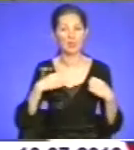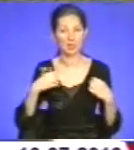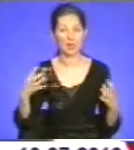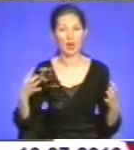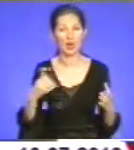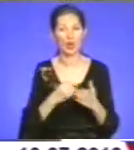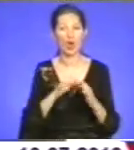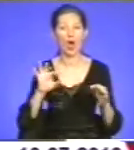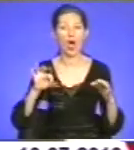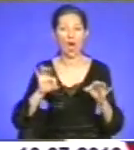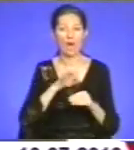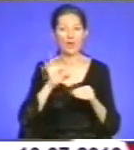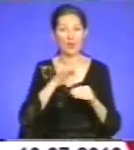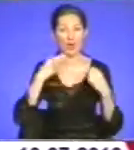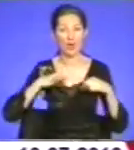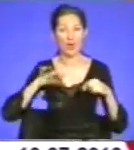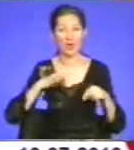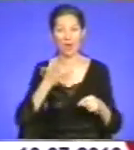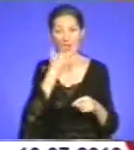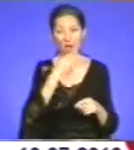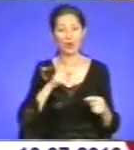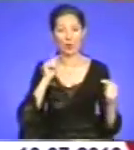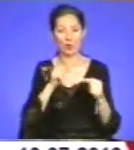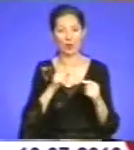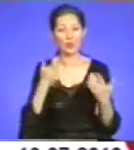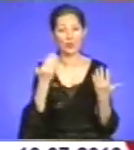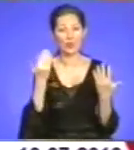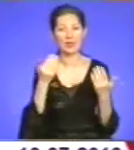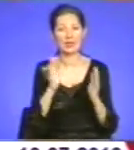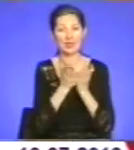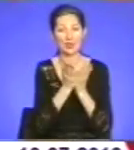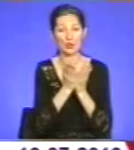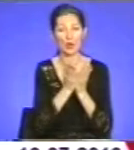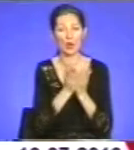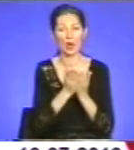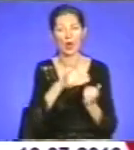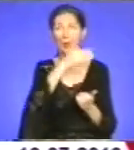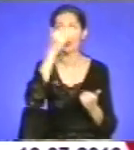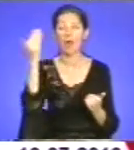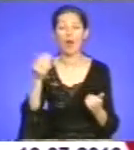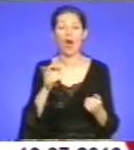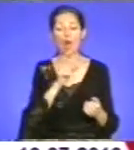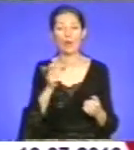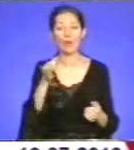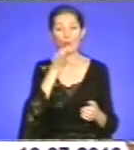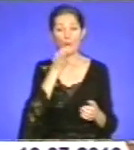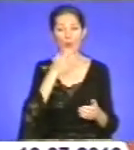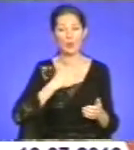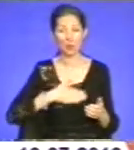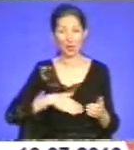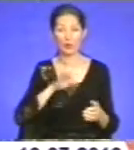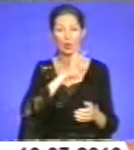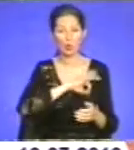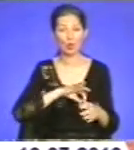до вишиванки досить гарно виглядає. Відпочивати з книжкою «Просто неба» людям подобається, адже приємно і з користю проводять